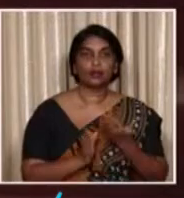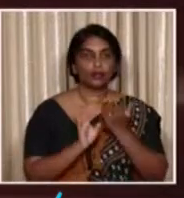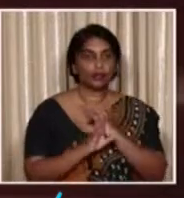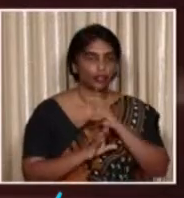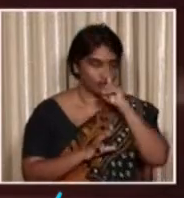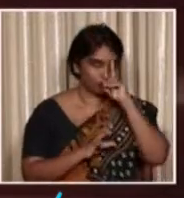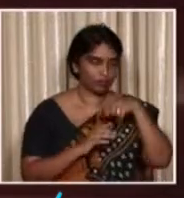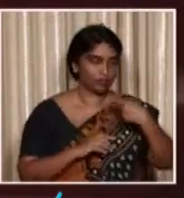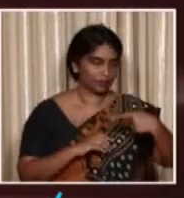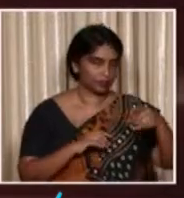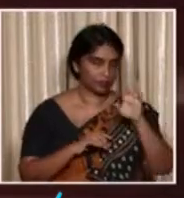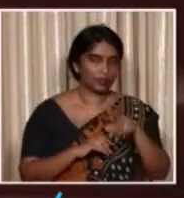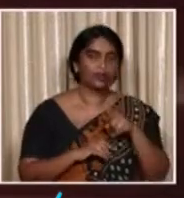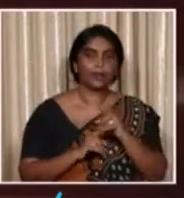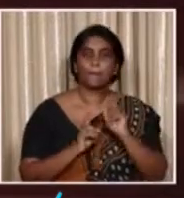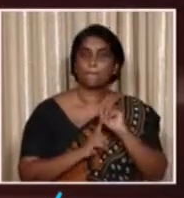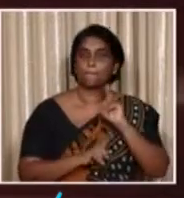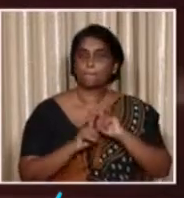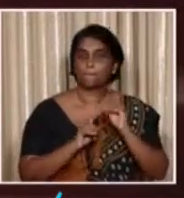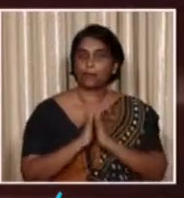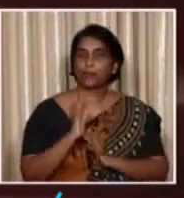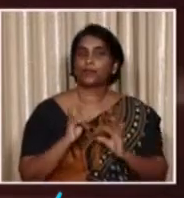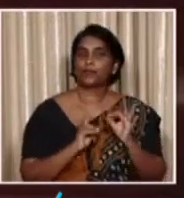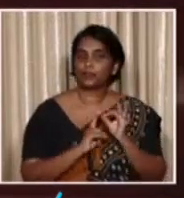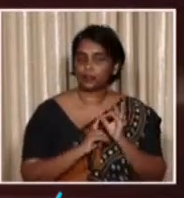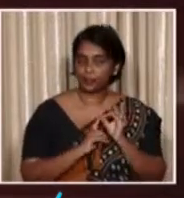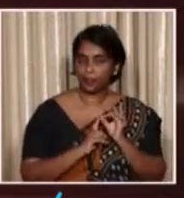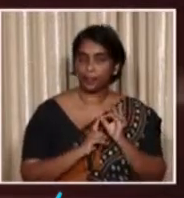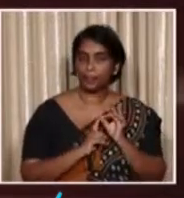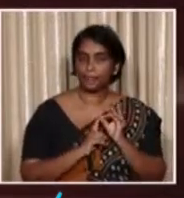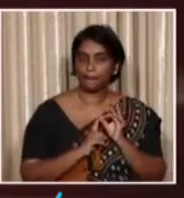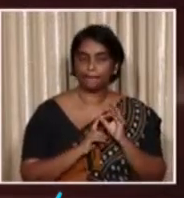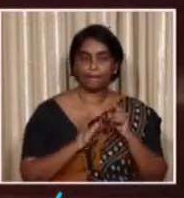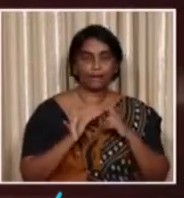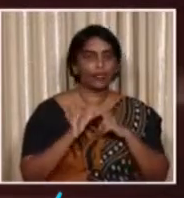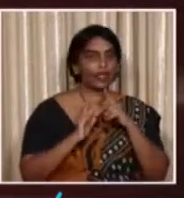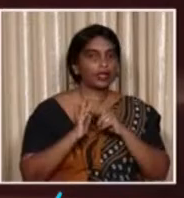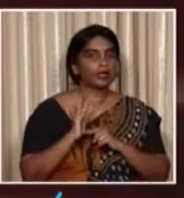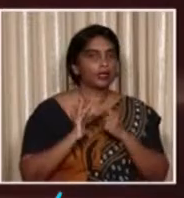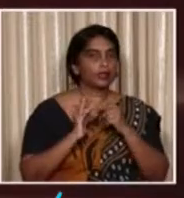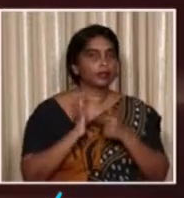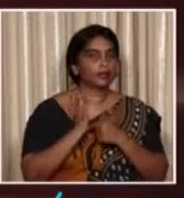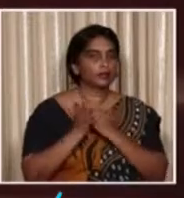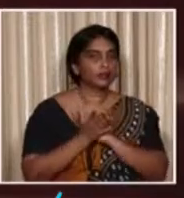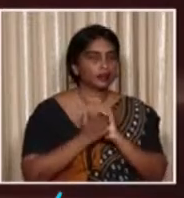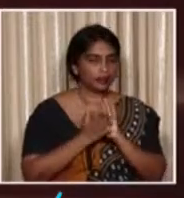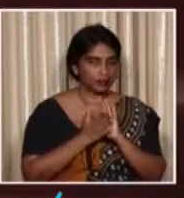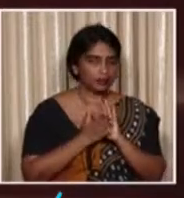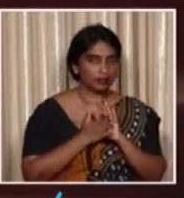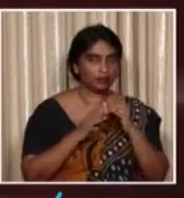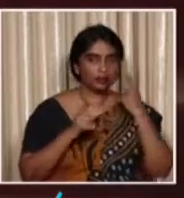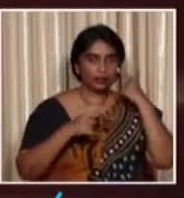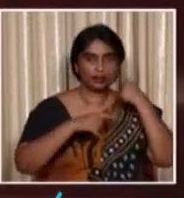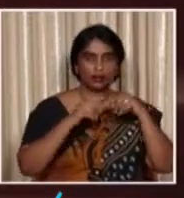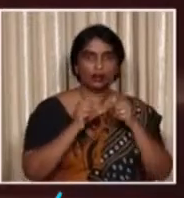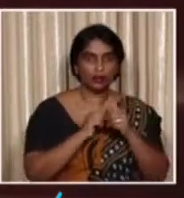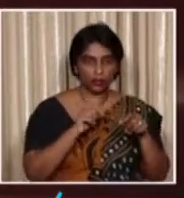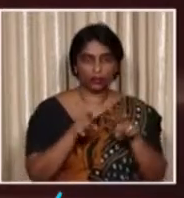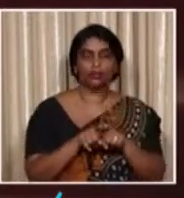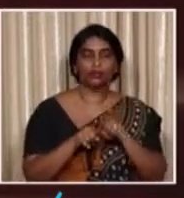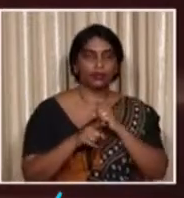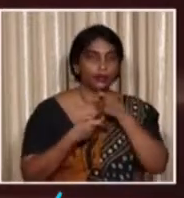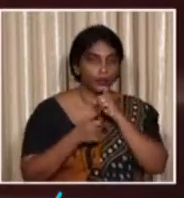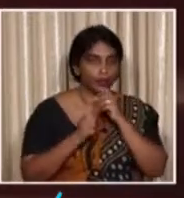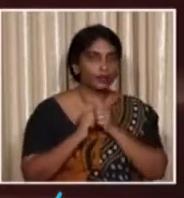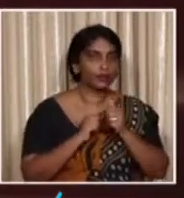දින කීපයකම පාර්ලිමේන්තු මන්ත්‍රී බාන් අජිත් මාන්නපෙරු මහතා නීතිපති දෙපාර්තමේන්තුවේ එම නඩු